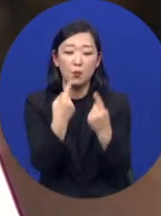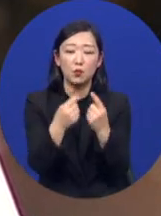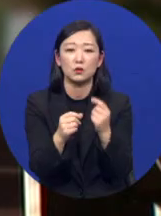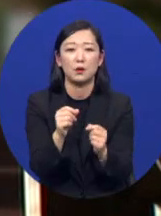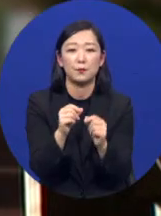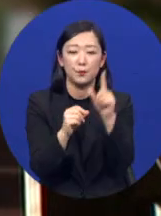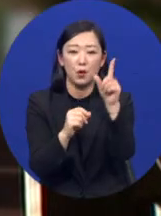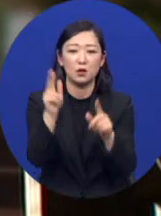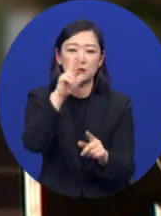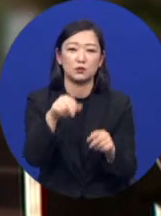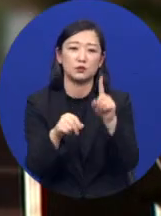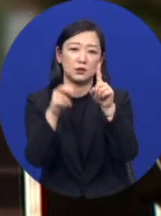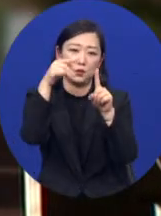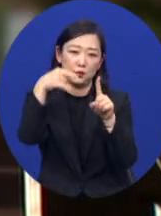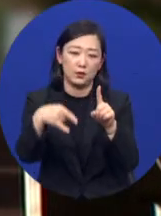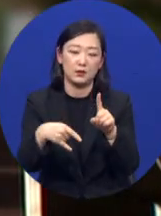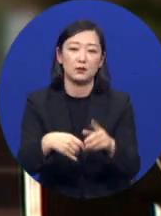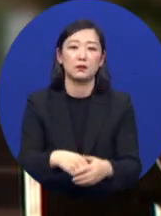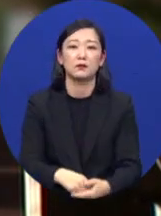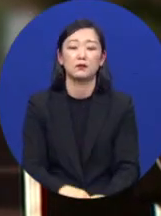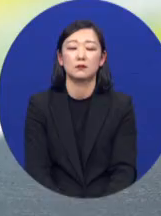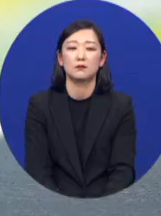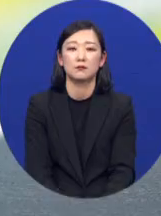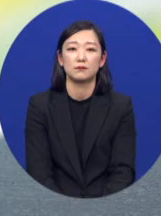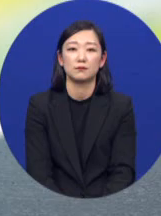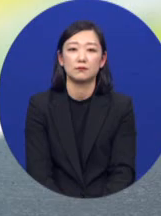전국 1위를 기록했습니다